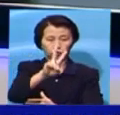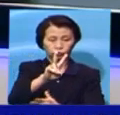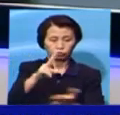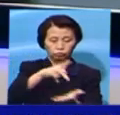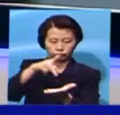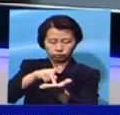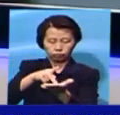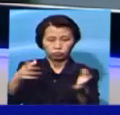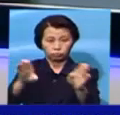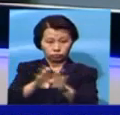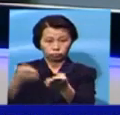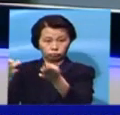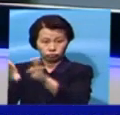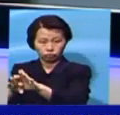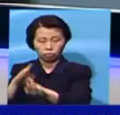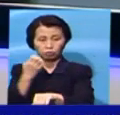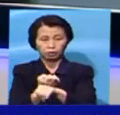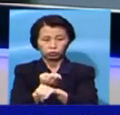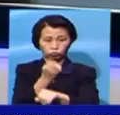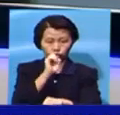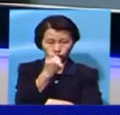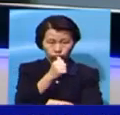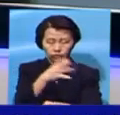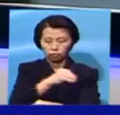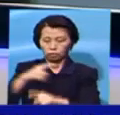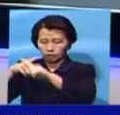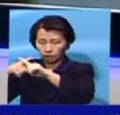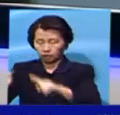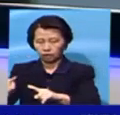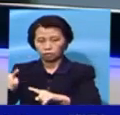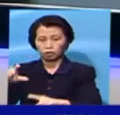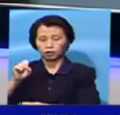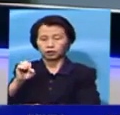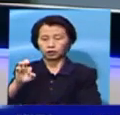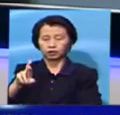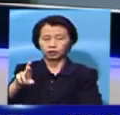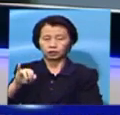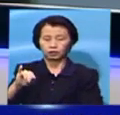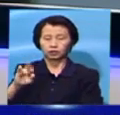iaitu pusat pemindahan batu 10 dan dewan orang ramai taman